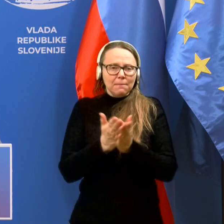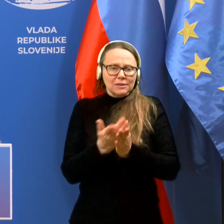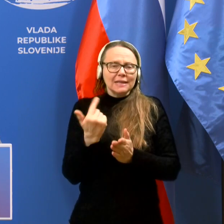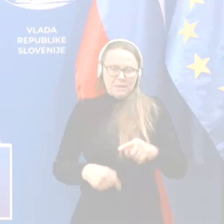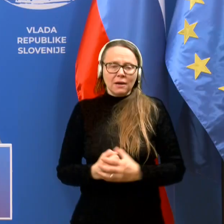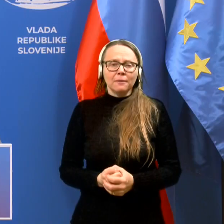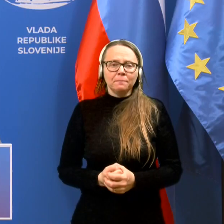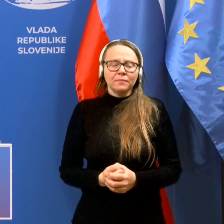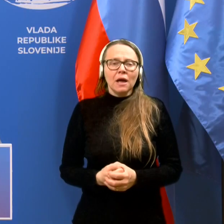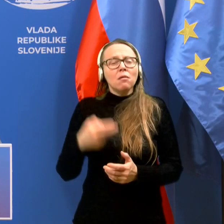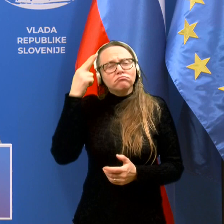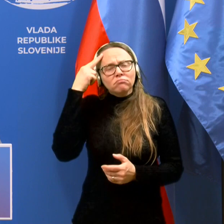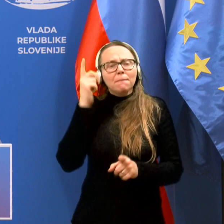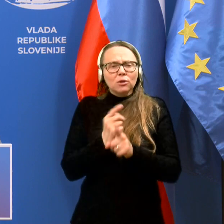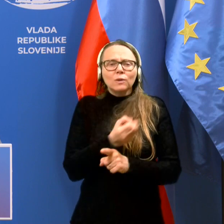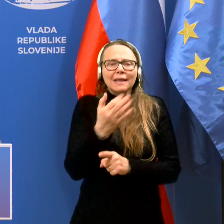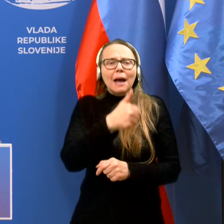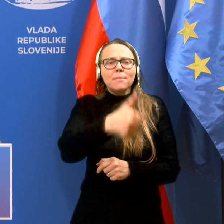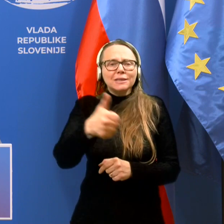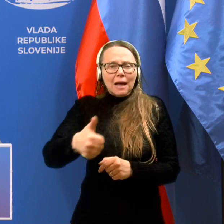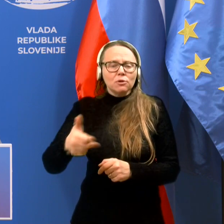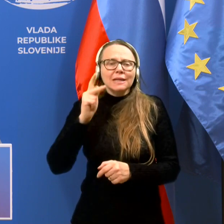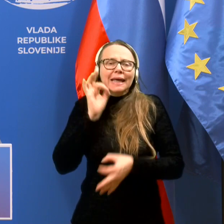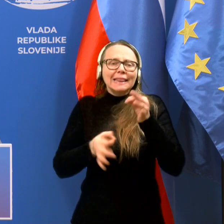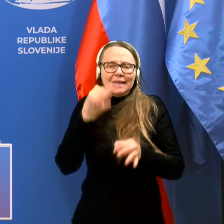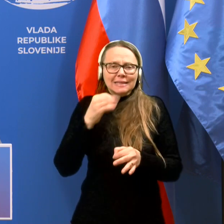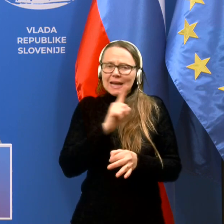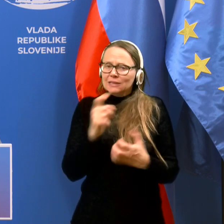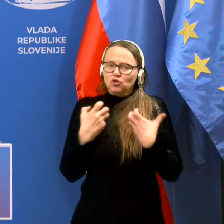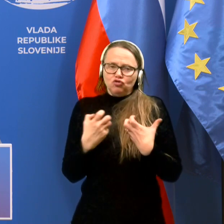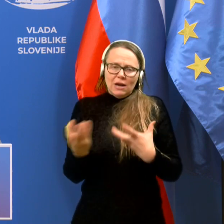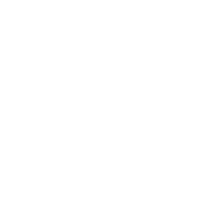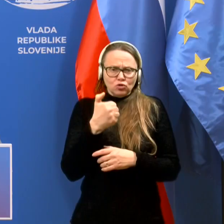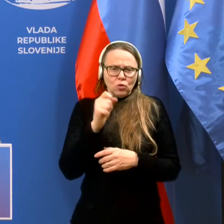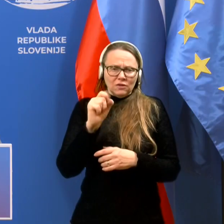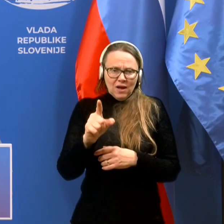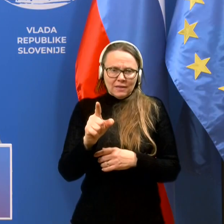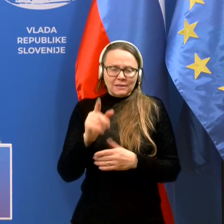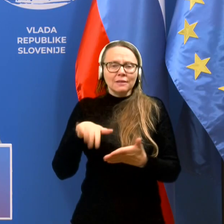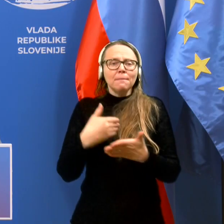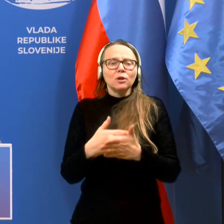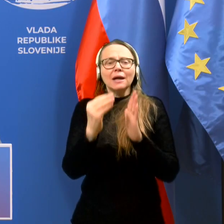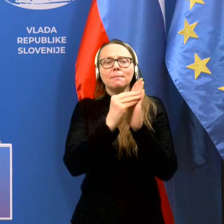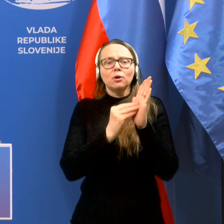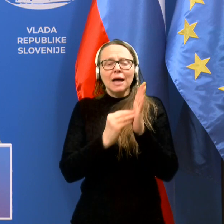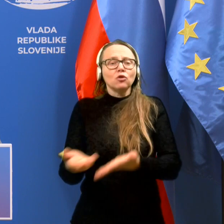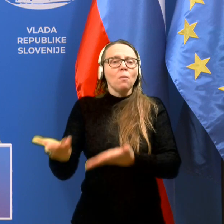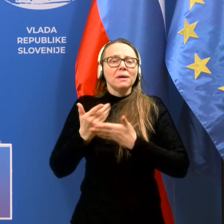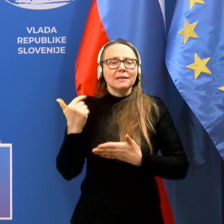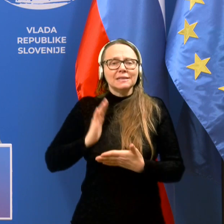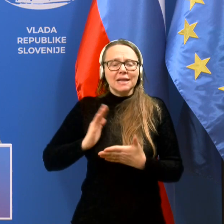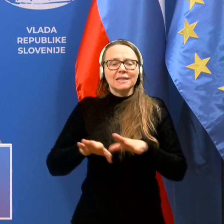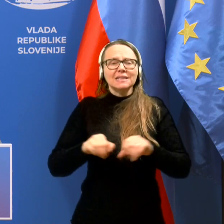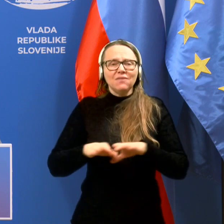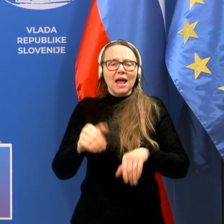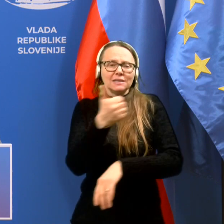pooblaščenega izvajalca. Zaznali pa smo nekaj posameznikov, ki se testiranja niso želeli udeležiti. Na podlagi podatkov, prejetih strani